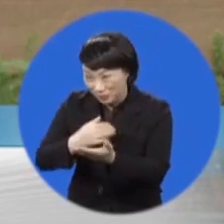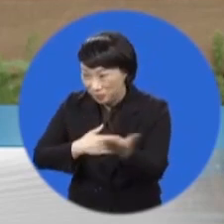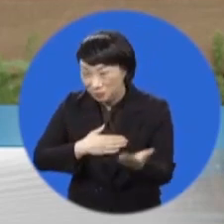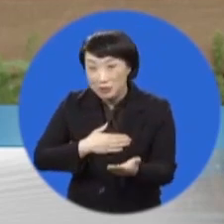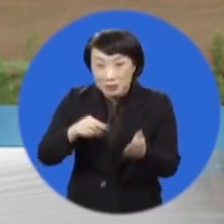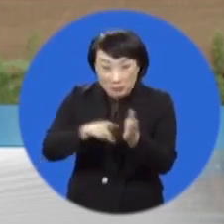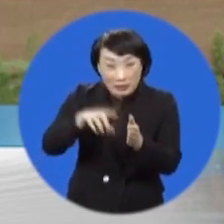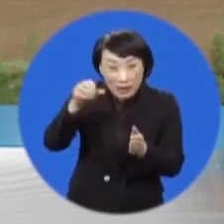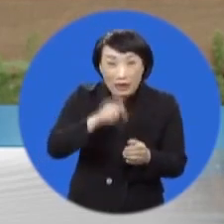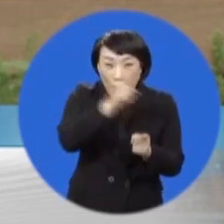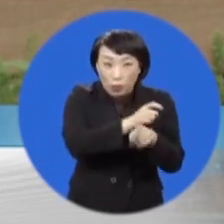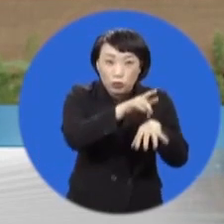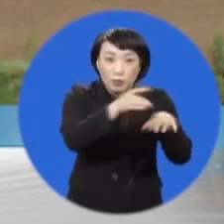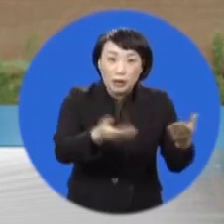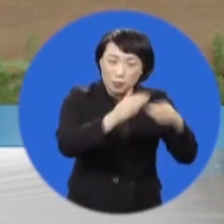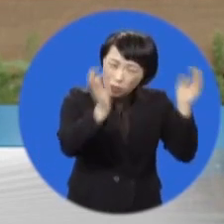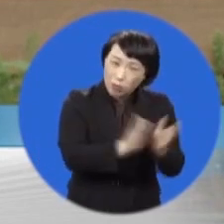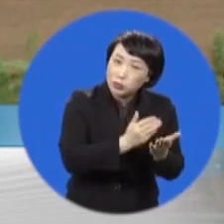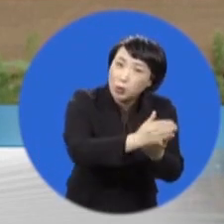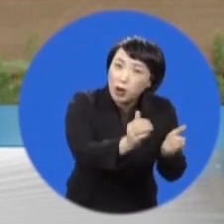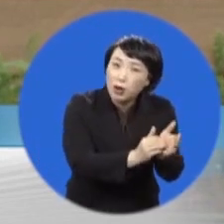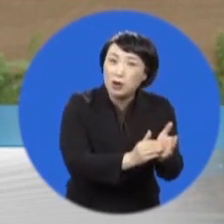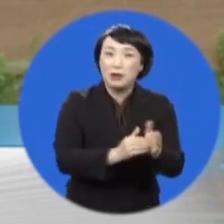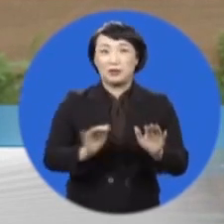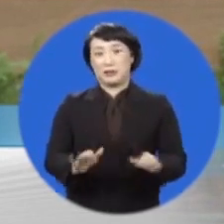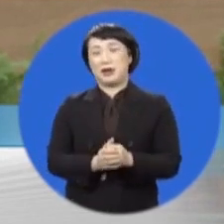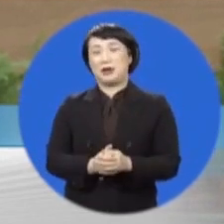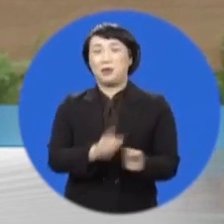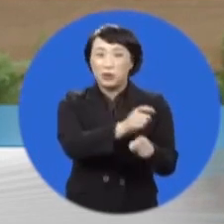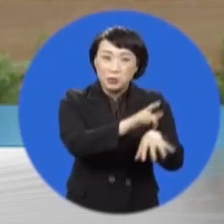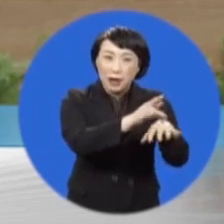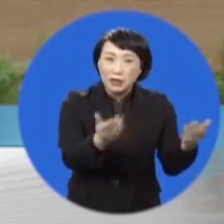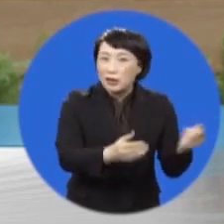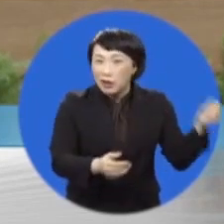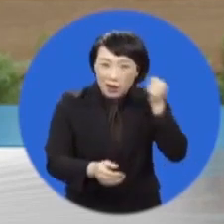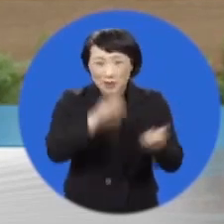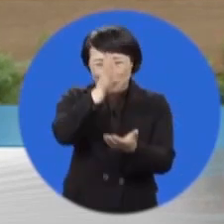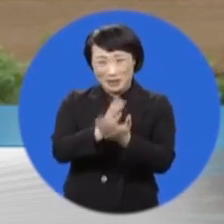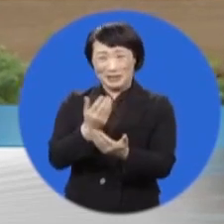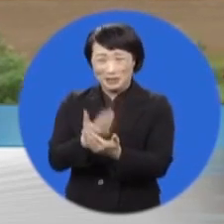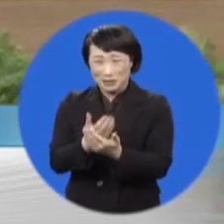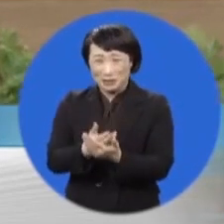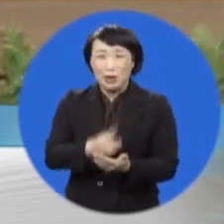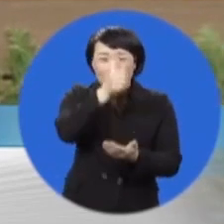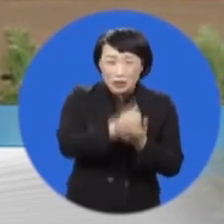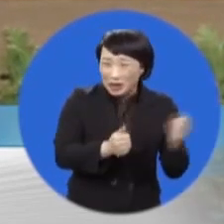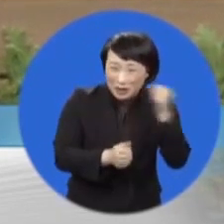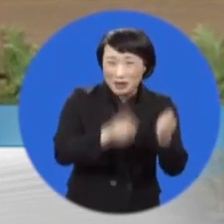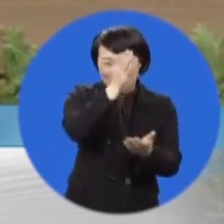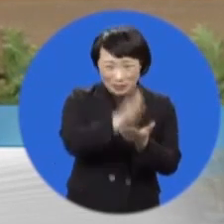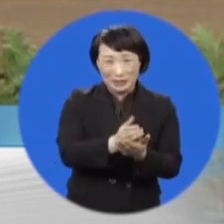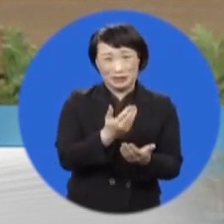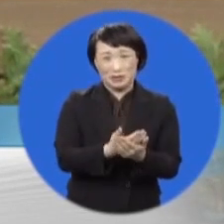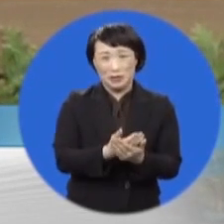믿음으로 아크 운수를 못한 애모 위해 모르시 게다가 지 말게 아주 예 사막의 맑게